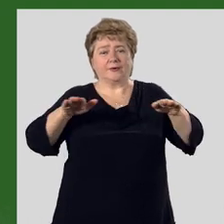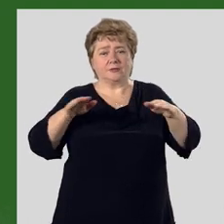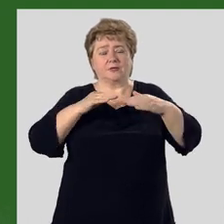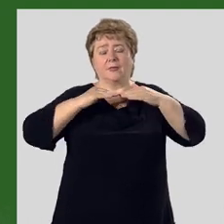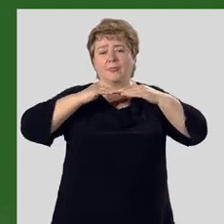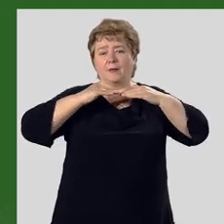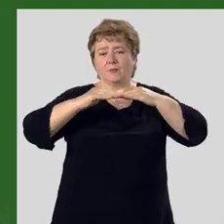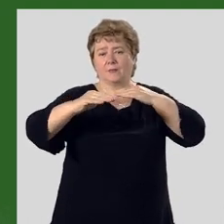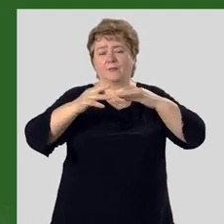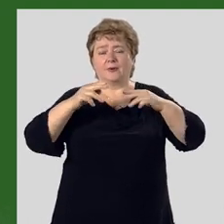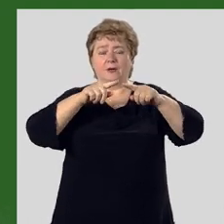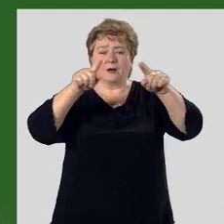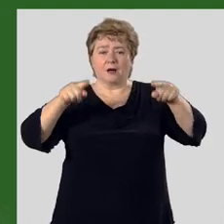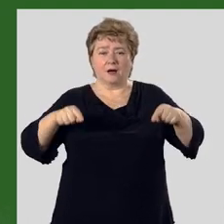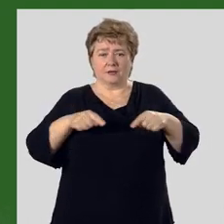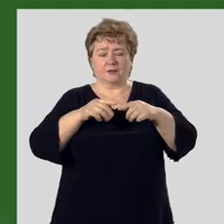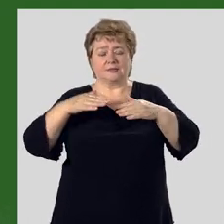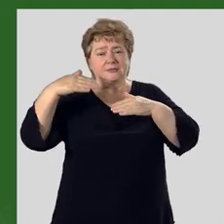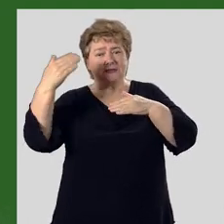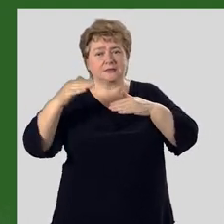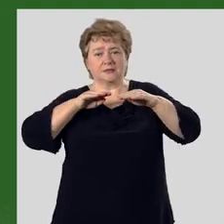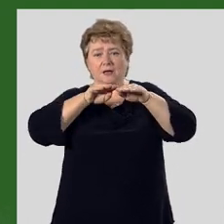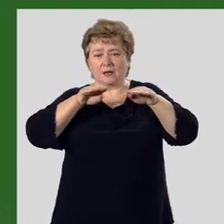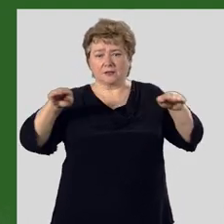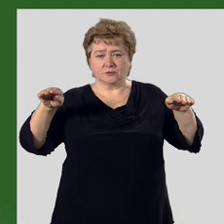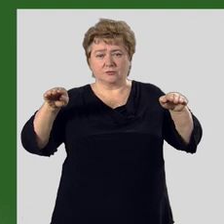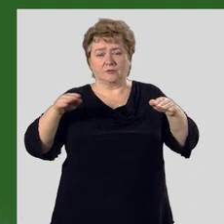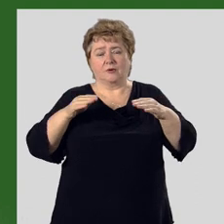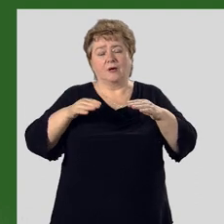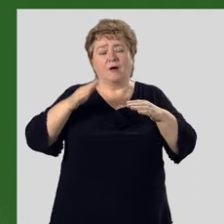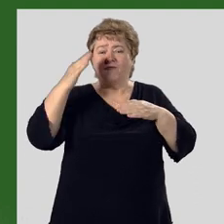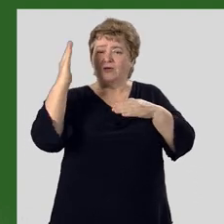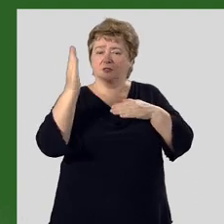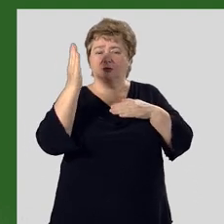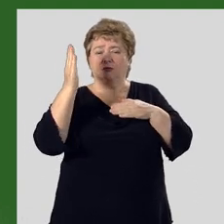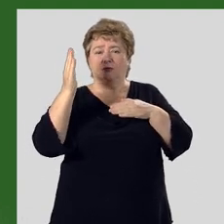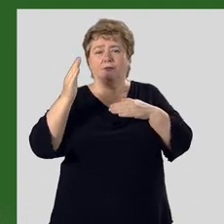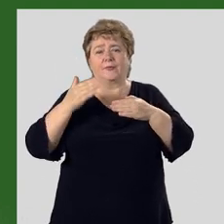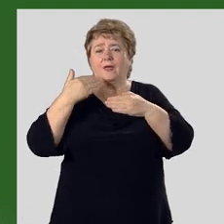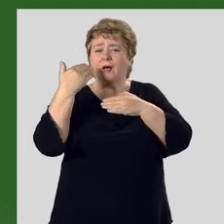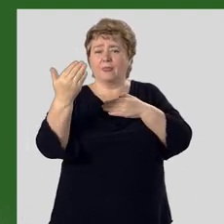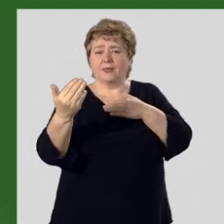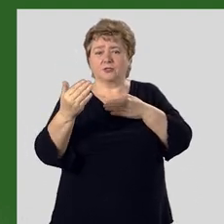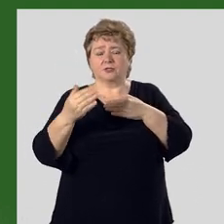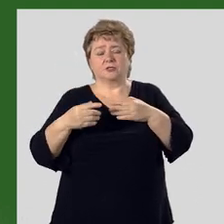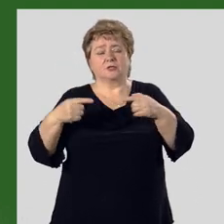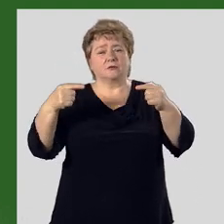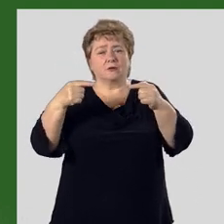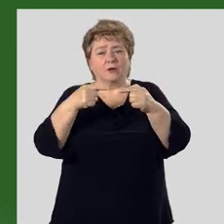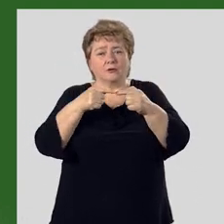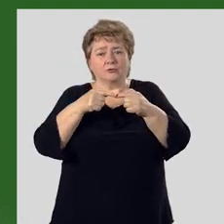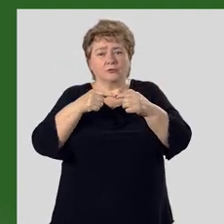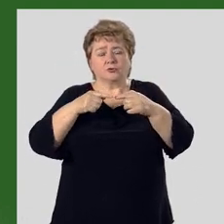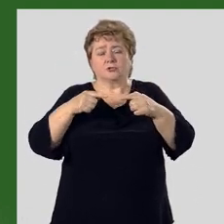плоскости – карта. Сторона горизонта – восток. Отношение реального расстояния